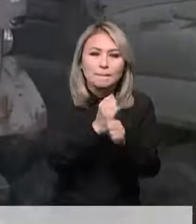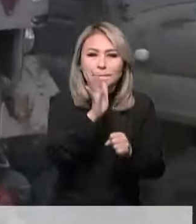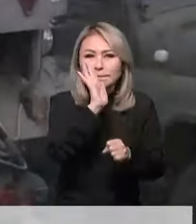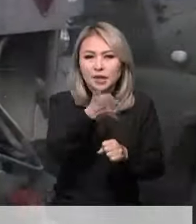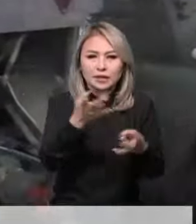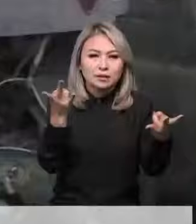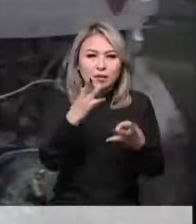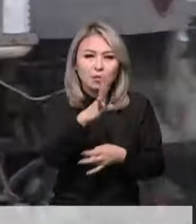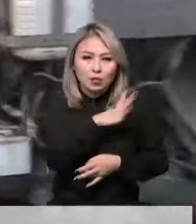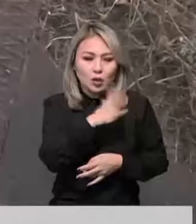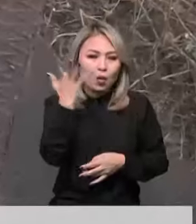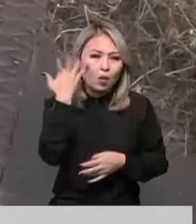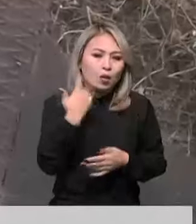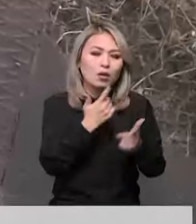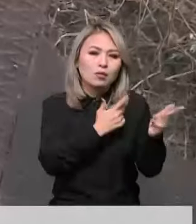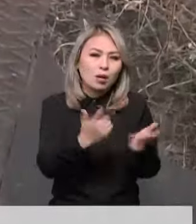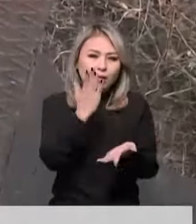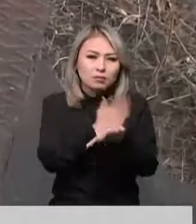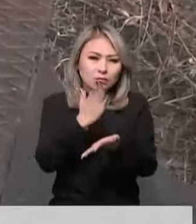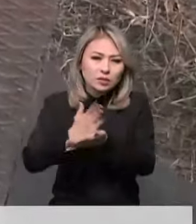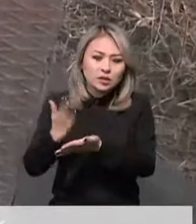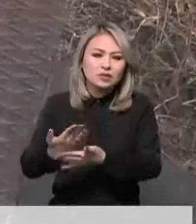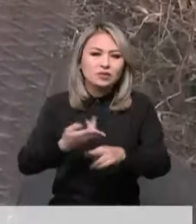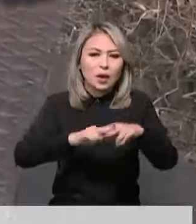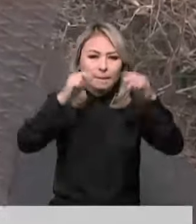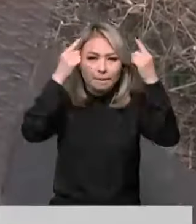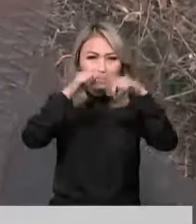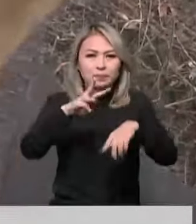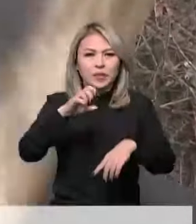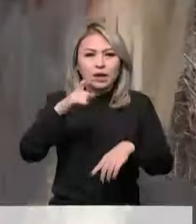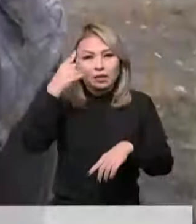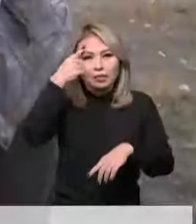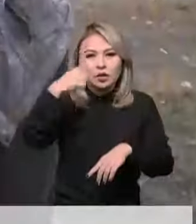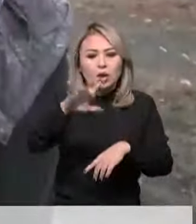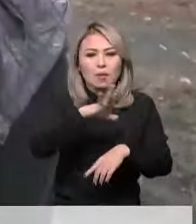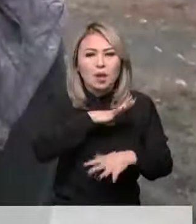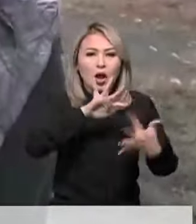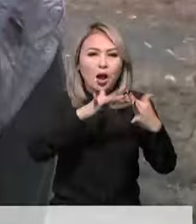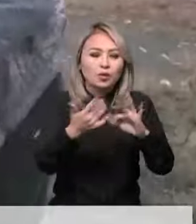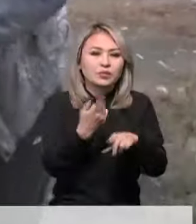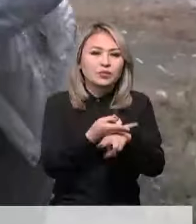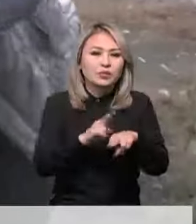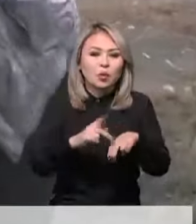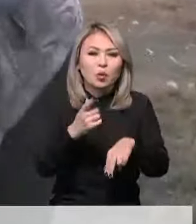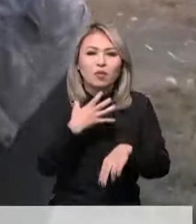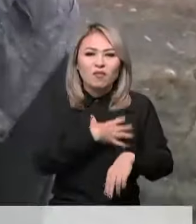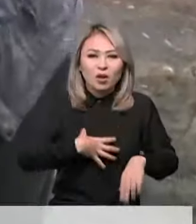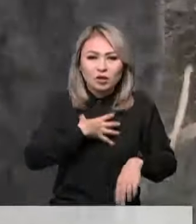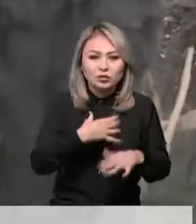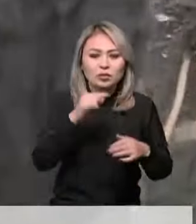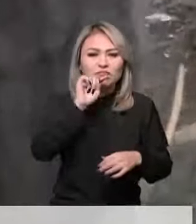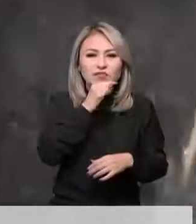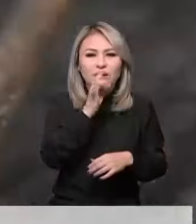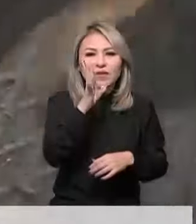кеткен. Оған тіркейтін отын жарғыш құрылғының гидравликалық және механикалық түрінде өз ойластырды. Ауылдықтар үшін екеуінің де маңызы зор. Уақыт